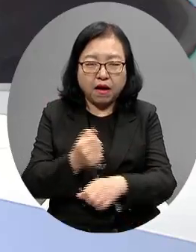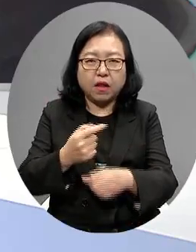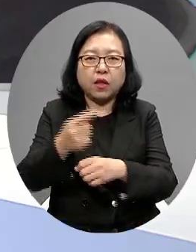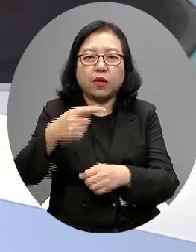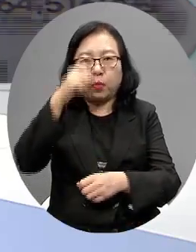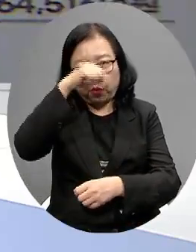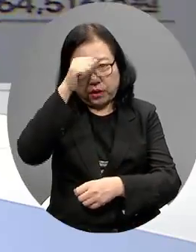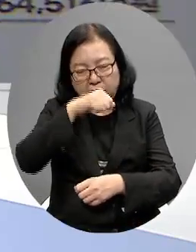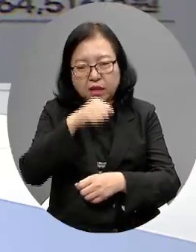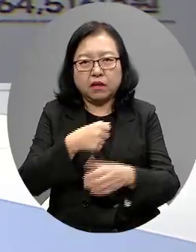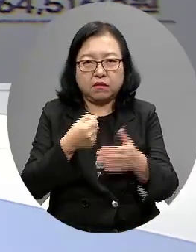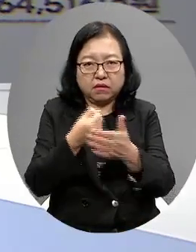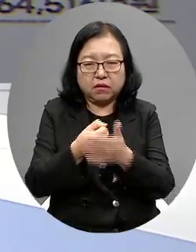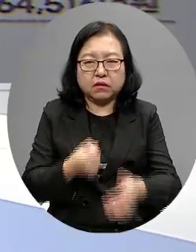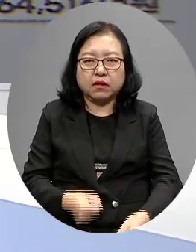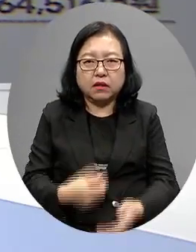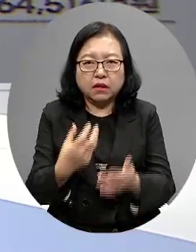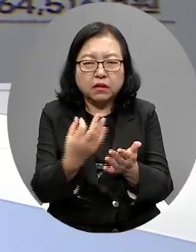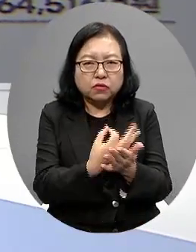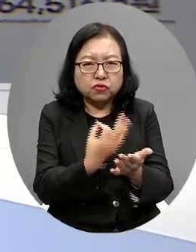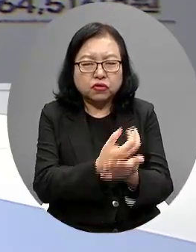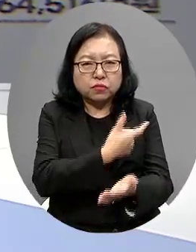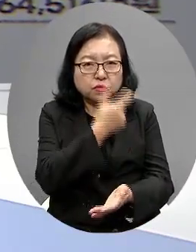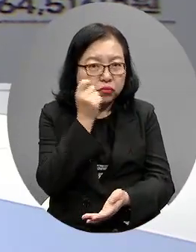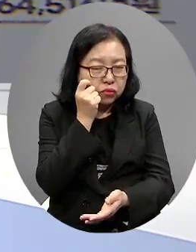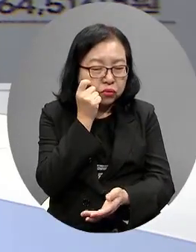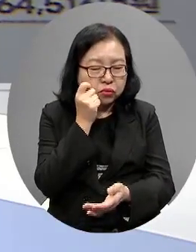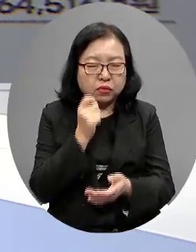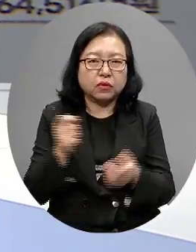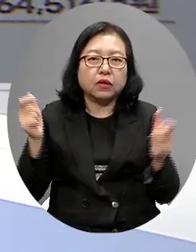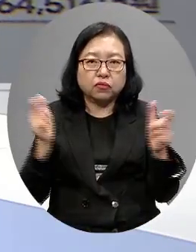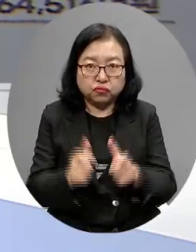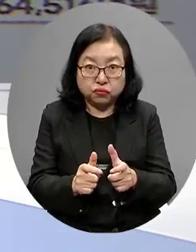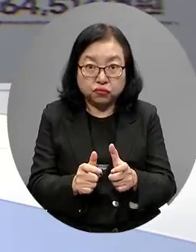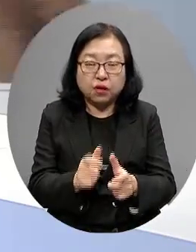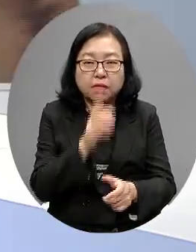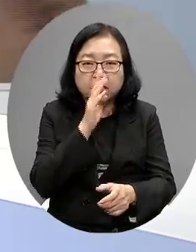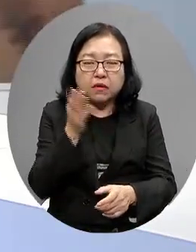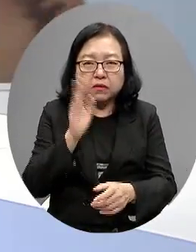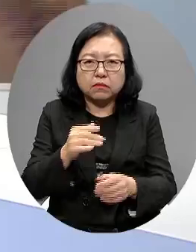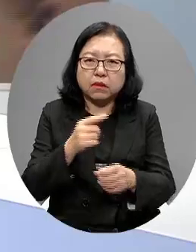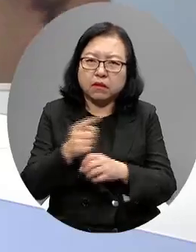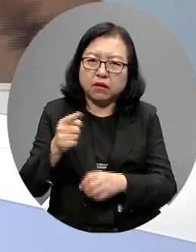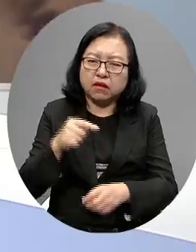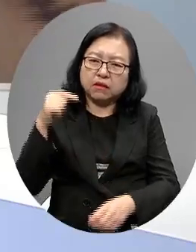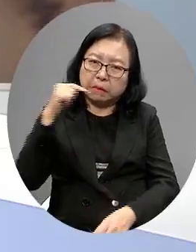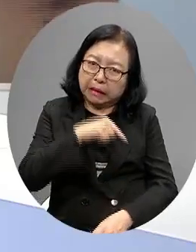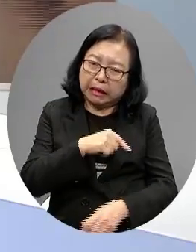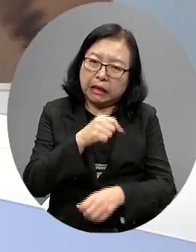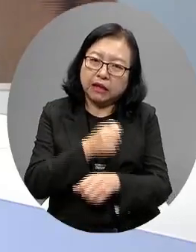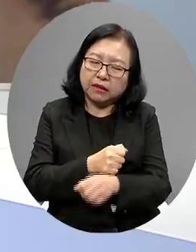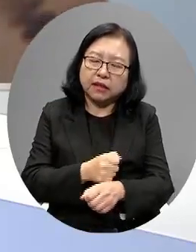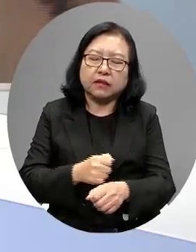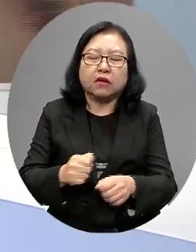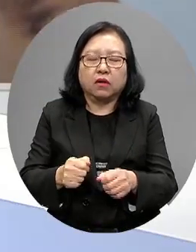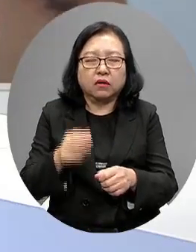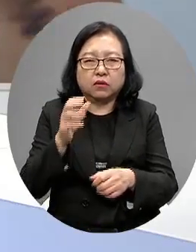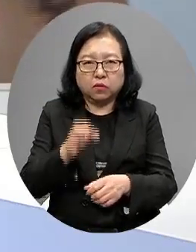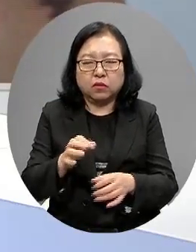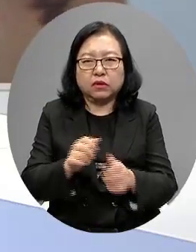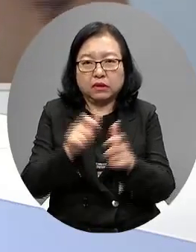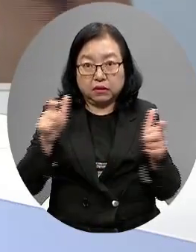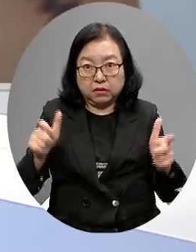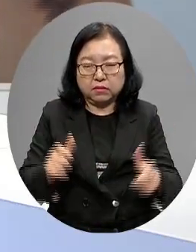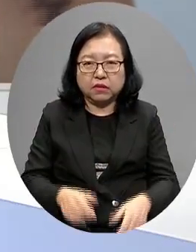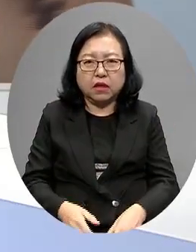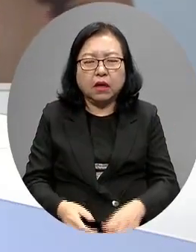편성했습니다 세입이 부족해 예산을 줄여야 하는 형편이지만 내년에도 비을 레 예산 규모를 늘리기로 한 건데요 꼭